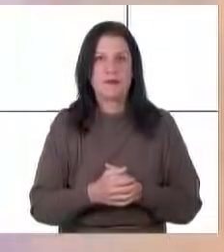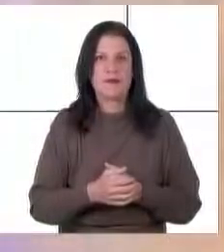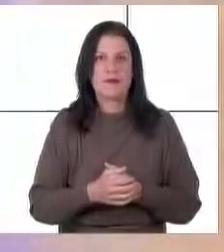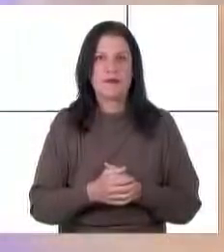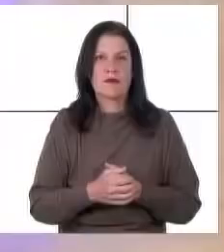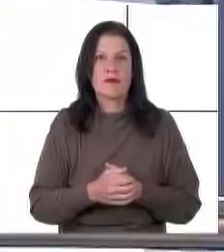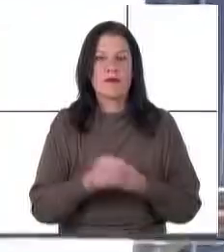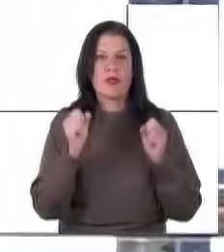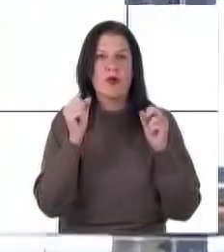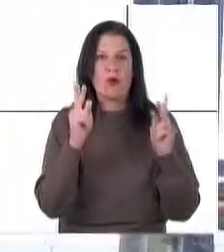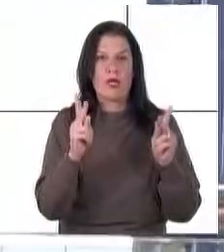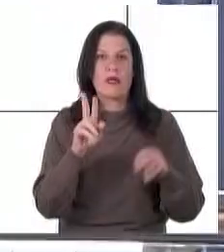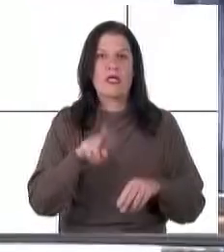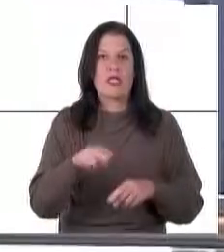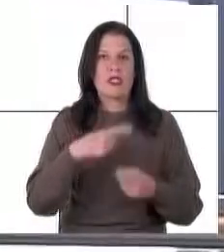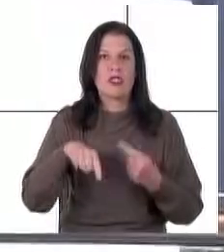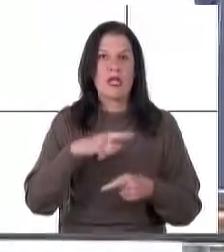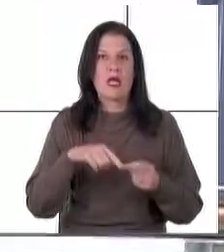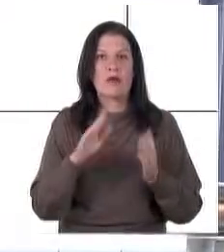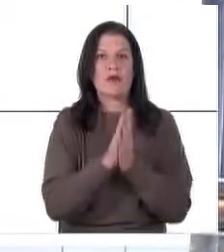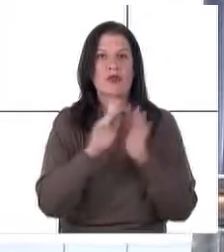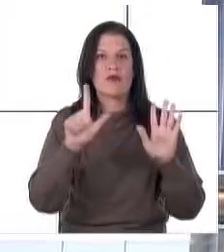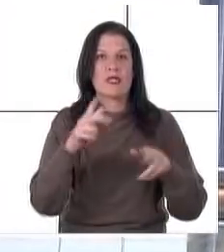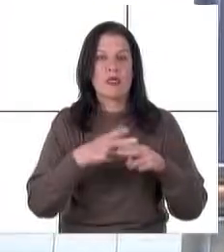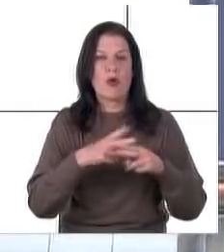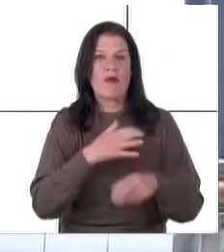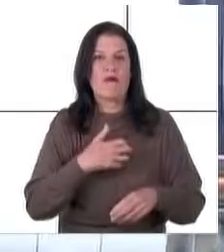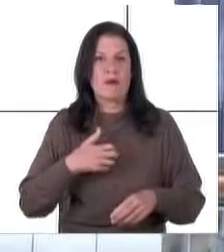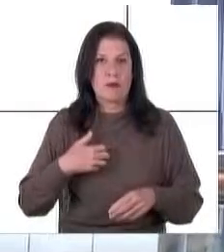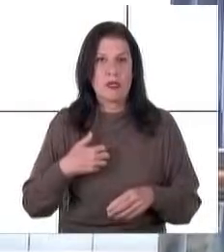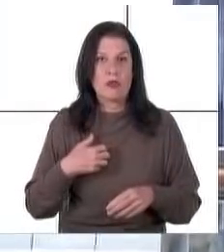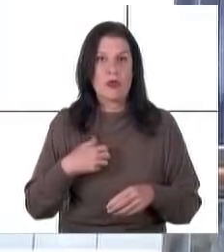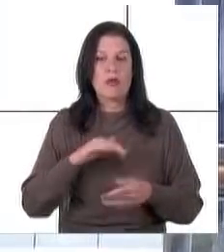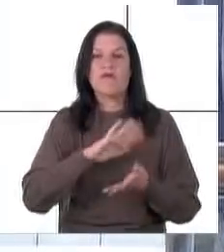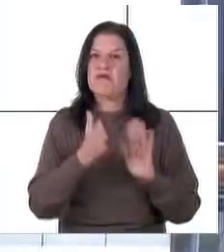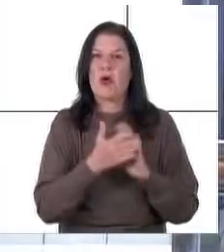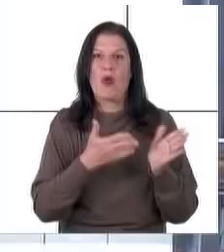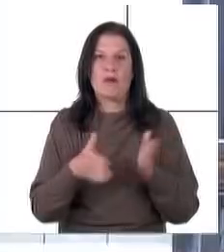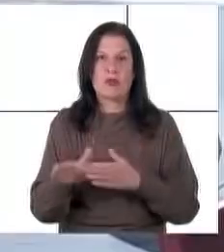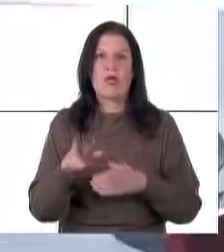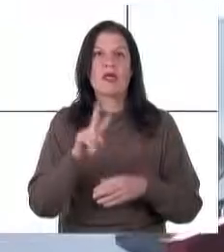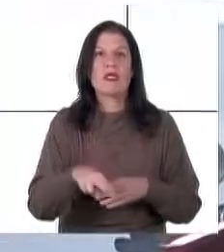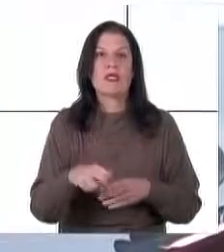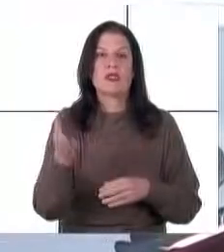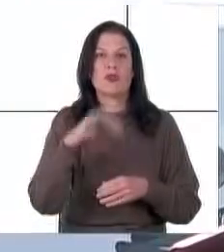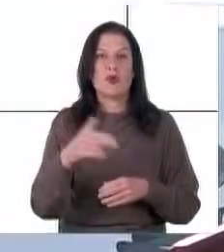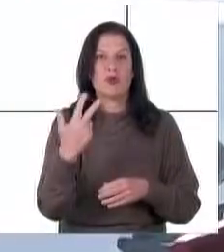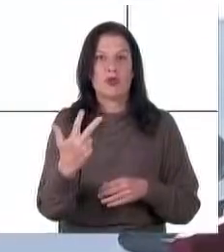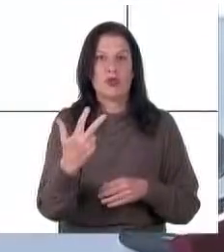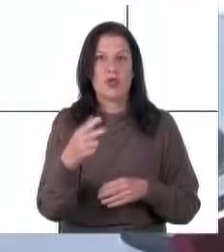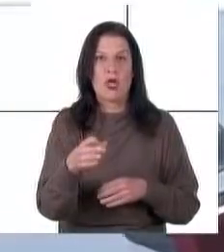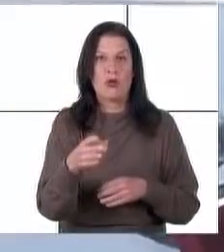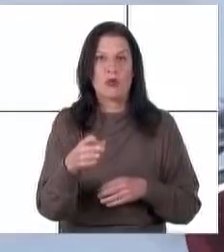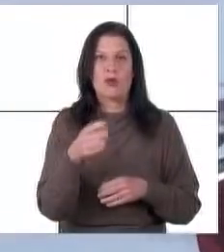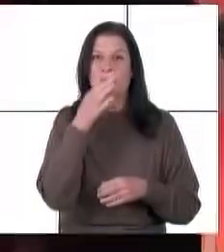אוקיי, אז יש לנו בעצם 17 חולים ופצועים שעולים כרגע והכל מסודר. יש לנו רק עוד 3 עם פערים. יש עוד כמה